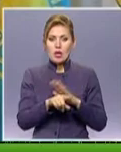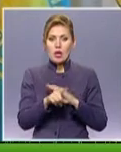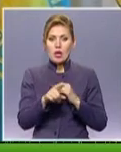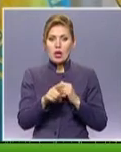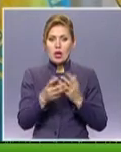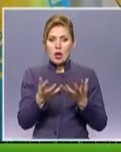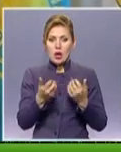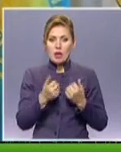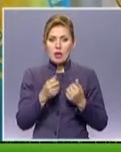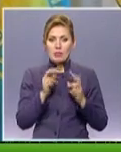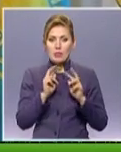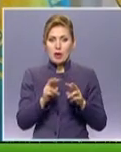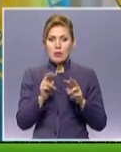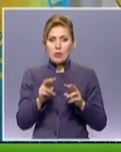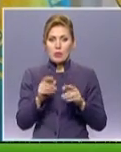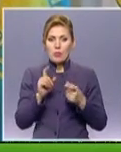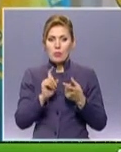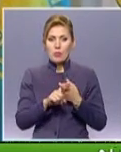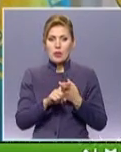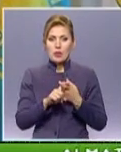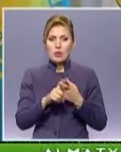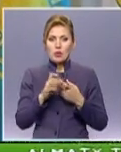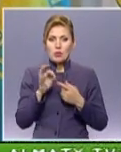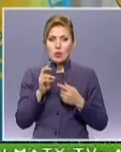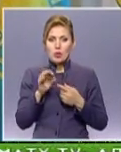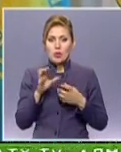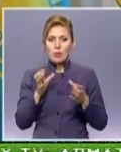болатын. Осыған байланысты Нұр Отан